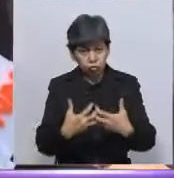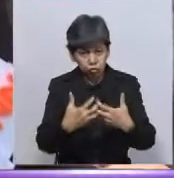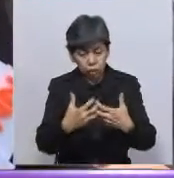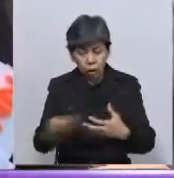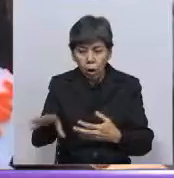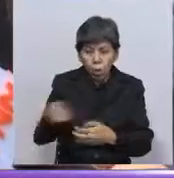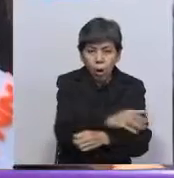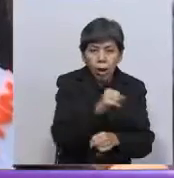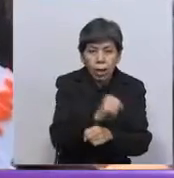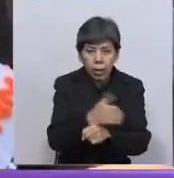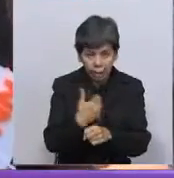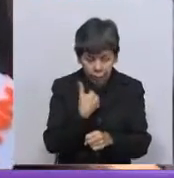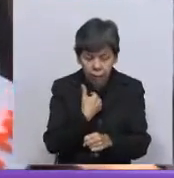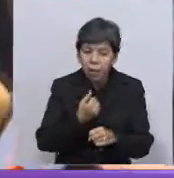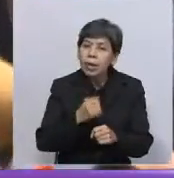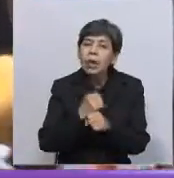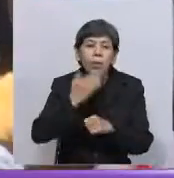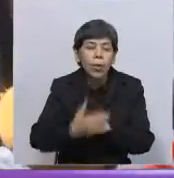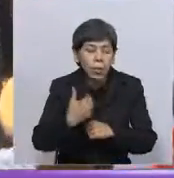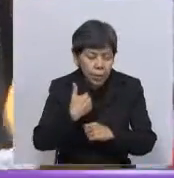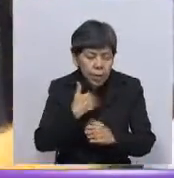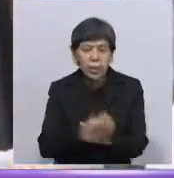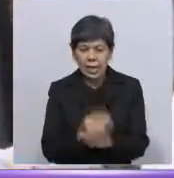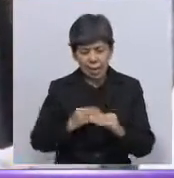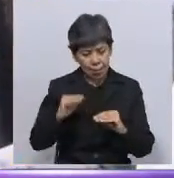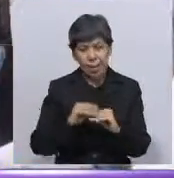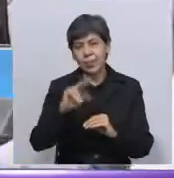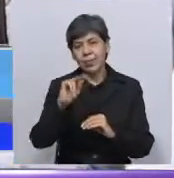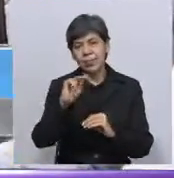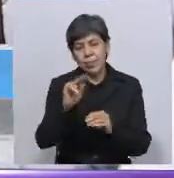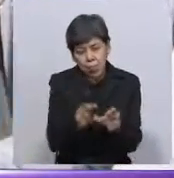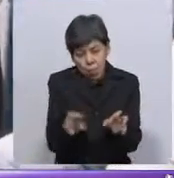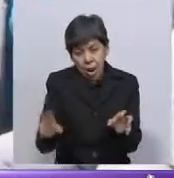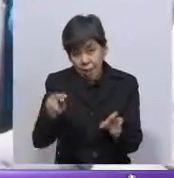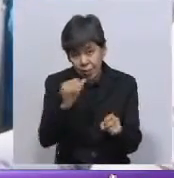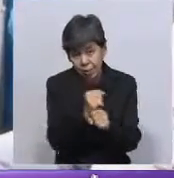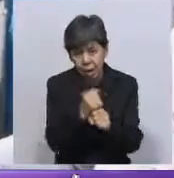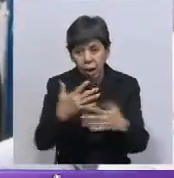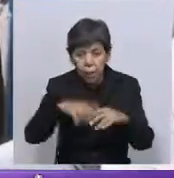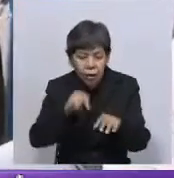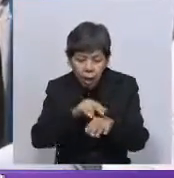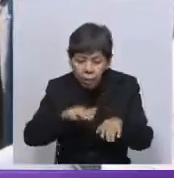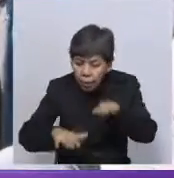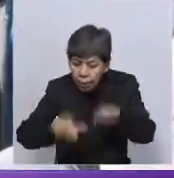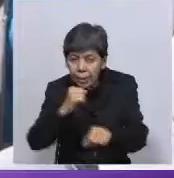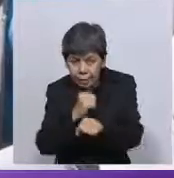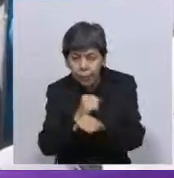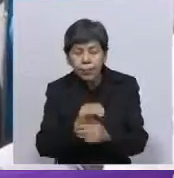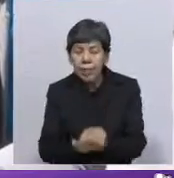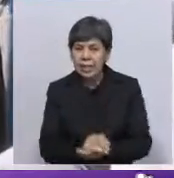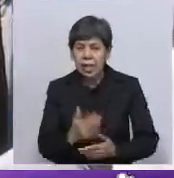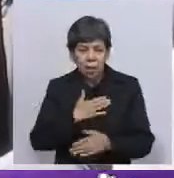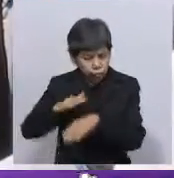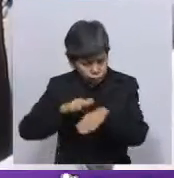ไปอีกที่มีอยู่แล้วเป็นสถานีสูบน้ำถาวรเนี่ยนะครับเพิ่มมาอีก30เครื่องจะบาลานซ์น้ำไม่ให้มันมากขึ้นไปนะครับอันนี้ก็